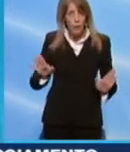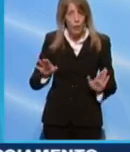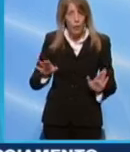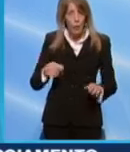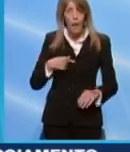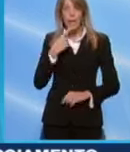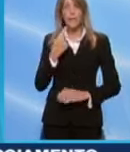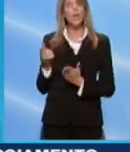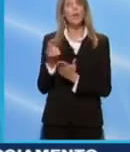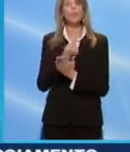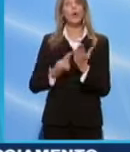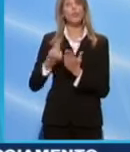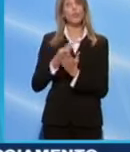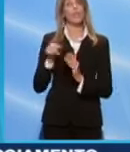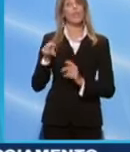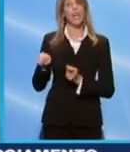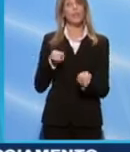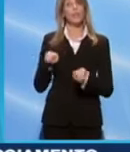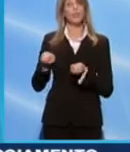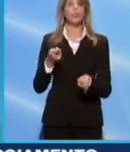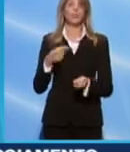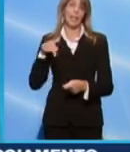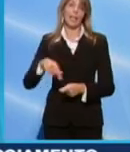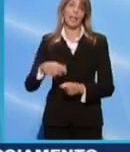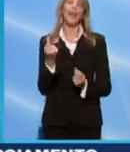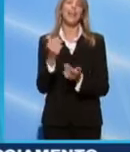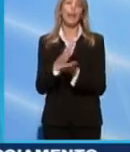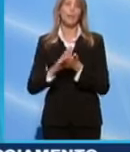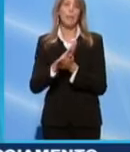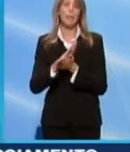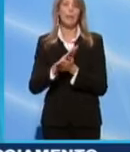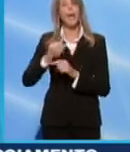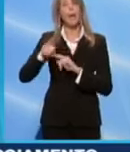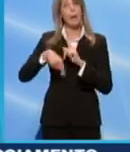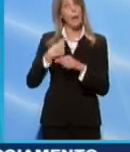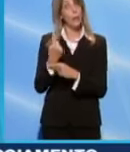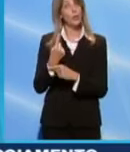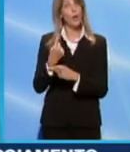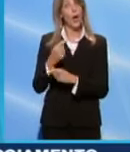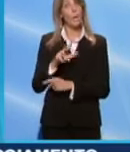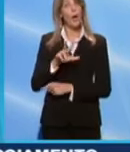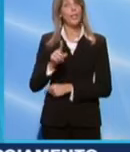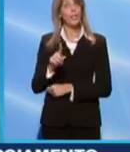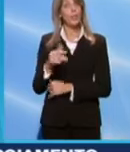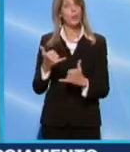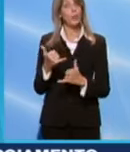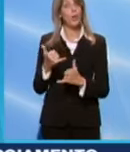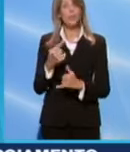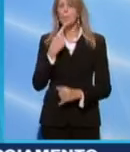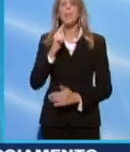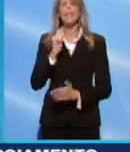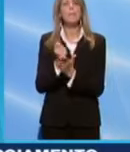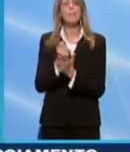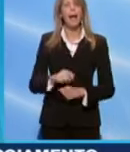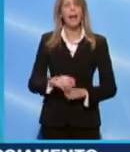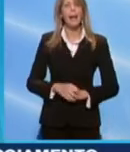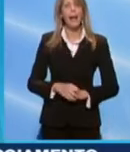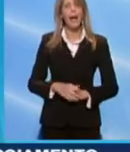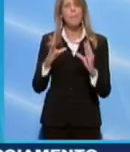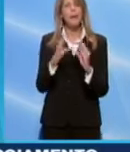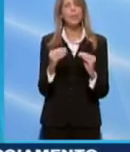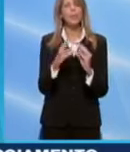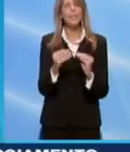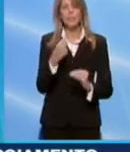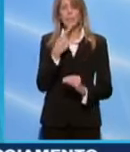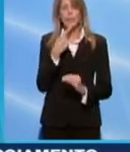l'ha progettata e la sta gestendo pro bono smetterà di gestirla entro il 31-12 e poi chi pagherà la manutenzione?